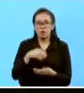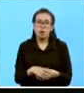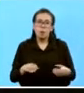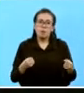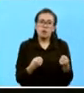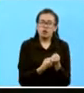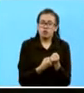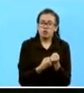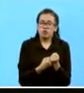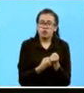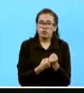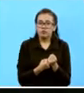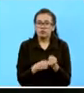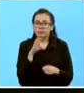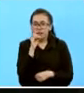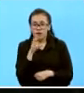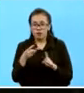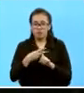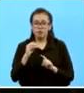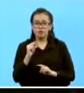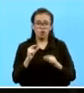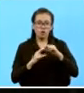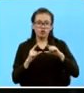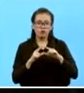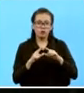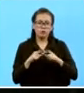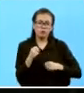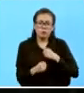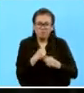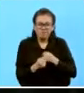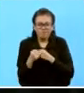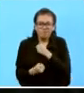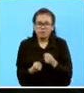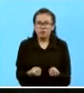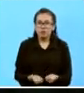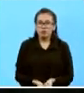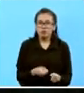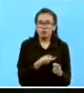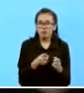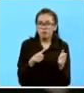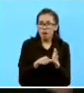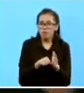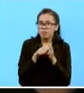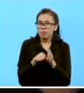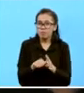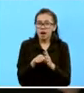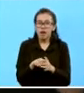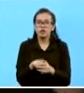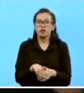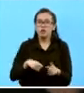jargon Wiswayahe, anggota Forsa siap mengerahkan kekuatan untuk memenangkan Khofifah Emil sebagai gubernur